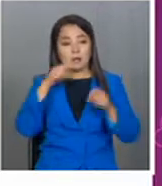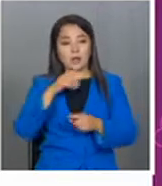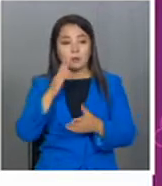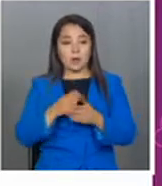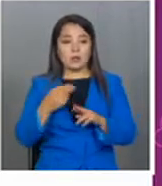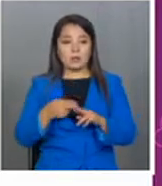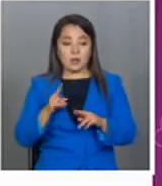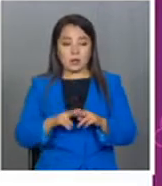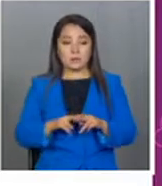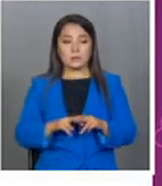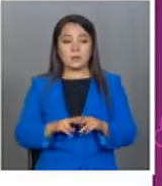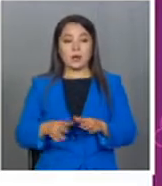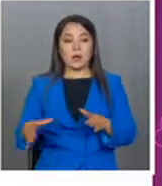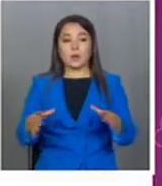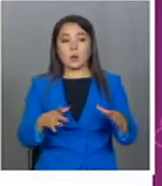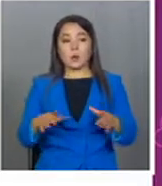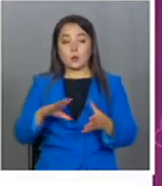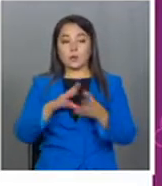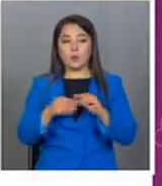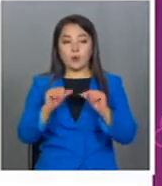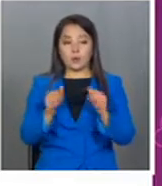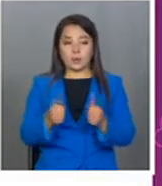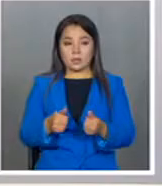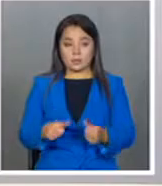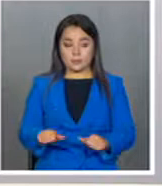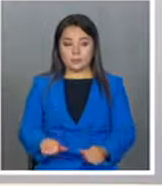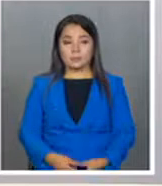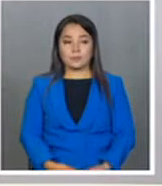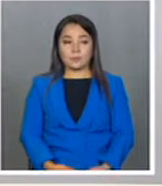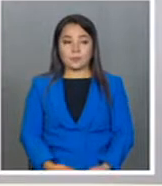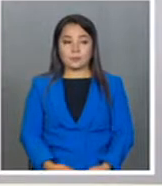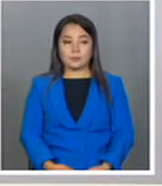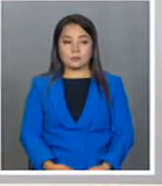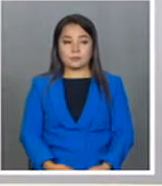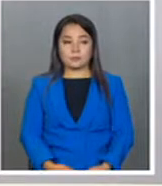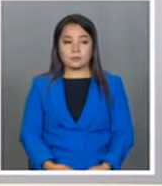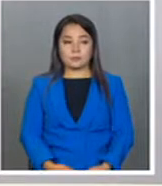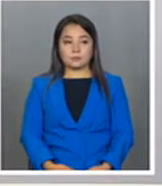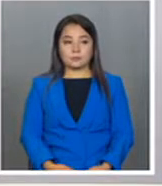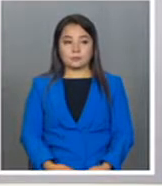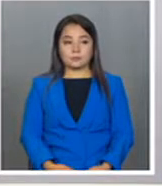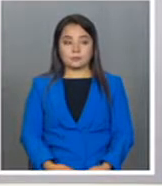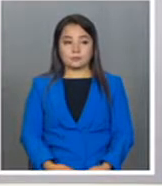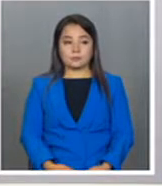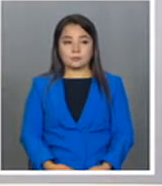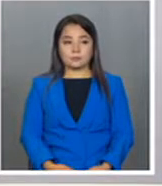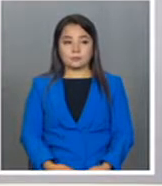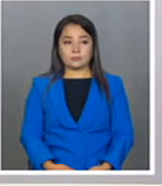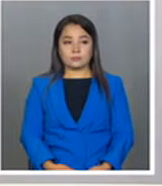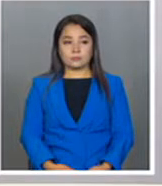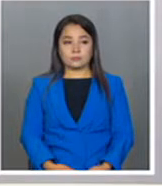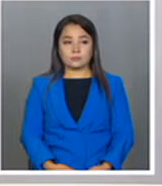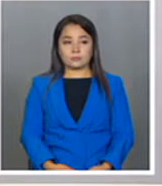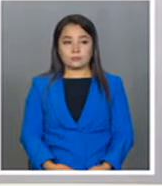Енді дөңгелектің ауданының формуласына біз пи тұрақты сан, оның мәні 3,14. Осы